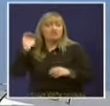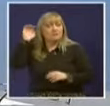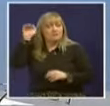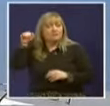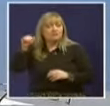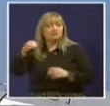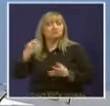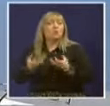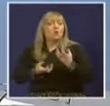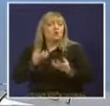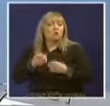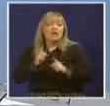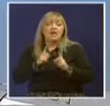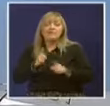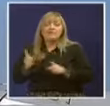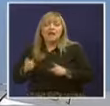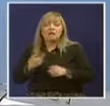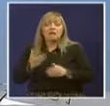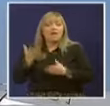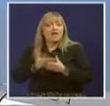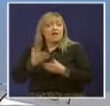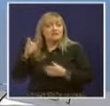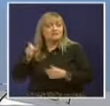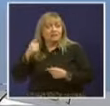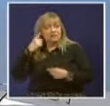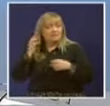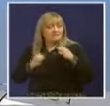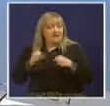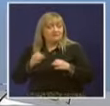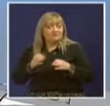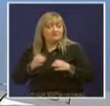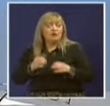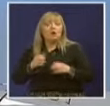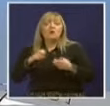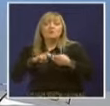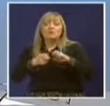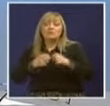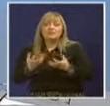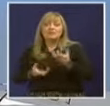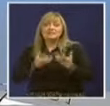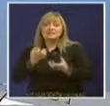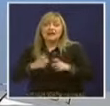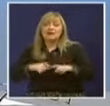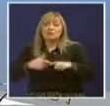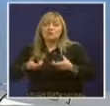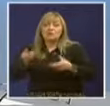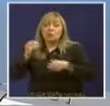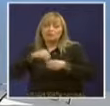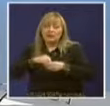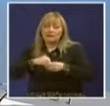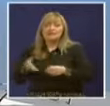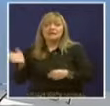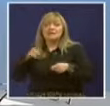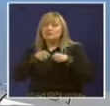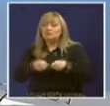някои експерти го вярват това нещо, други не. Проблемът с изгарянето на отпадъците е това, което след това